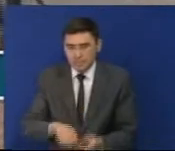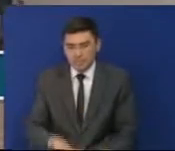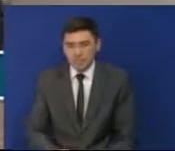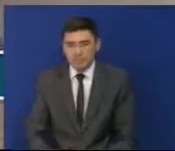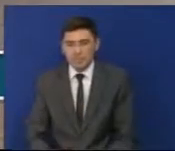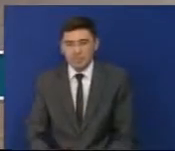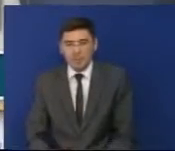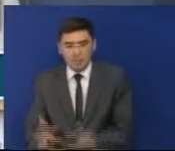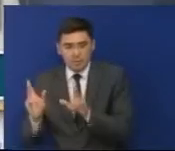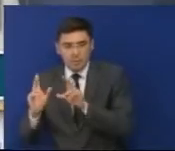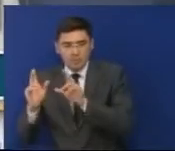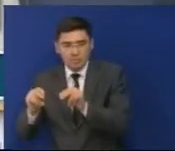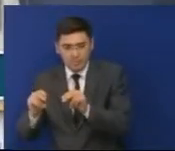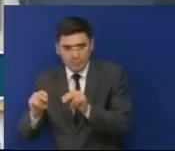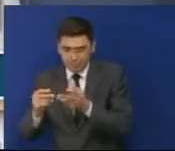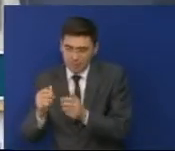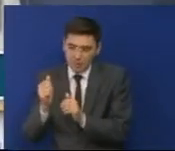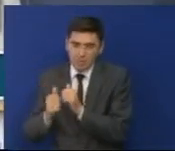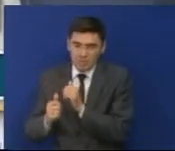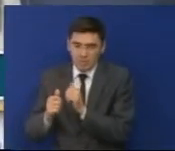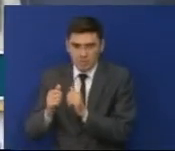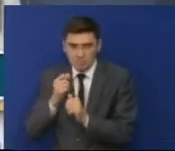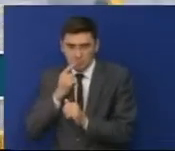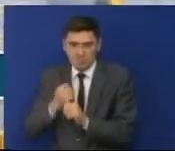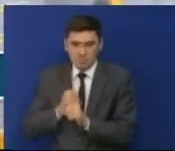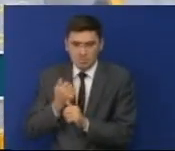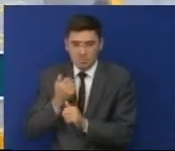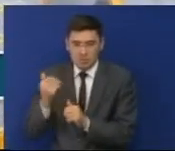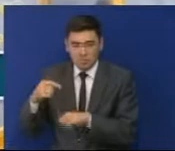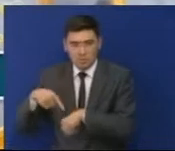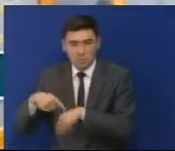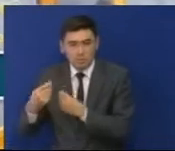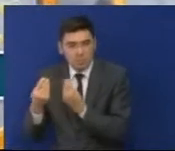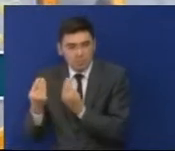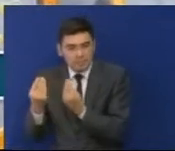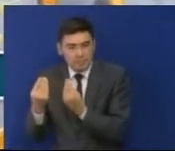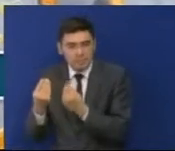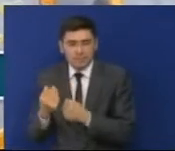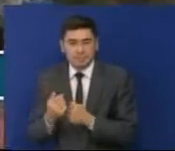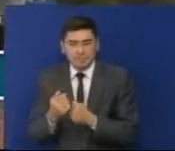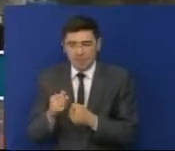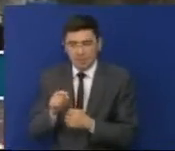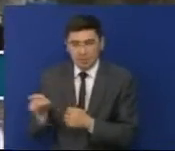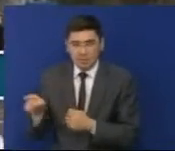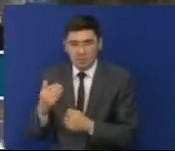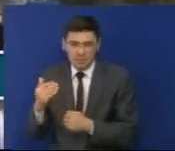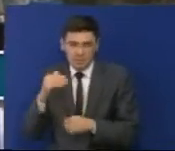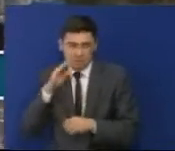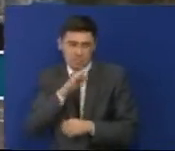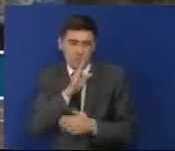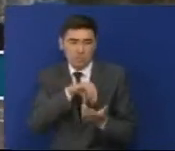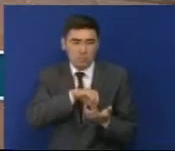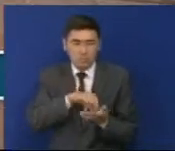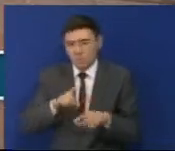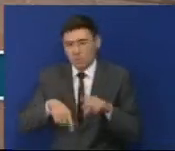Ант қабылдау әрбір әскери қызметші үшін қасиетті рәсім. Бүгінгі жас сарбаздар отан алдында туған туыстарының бүкіл азаматтардың қауіпсіздігін